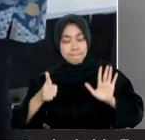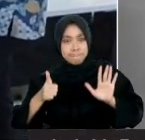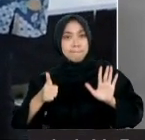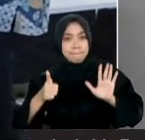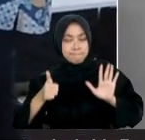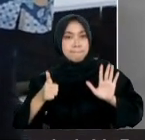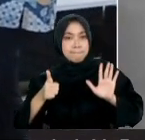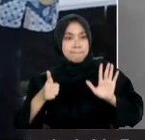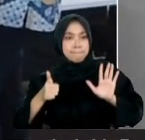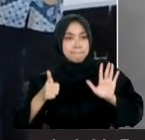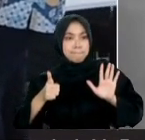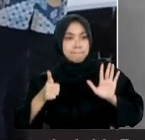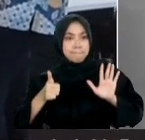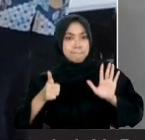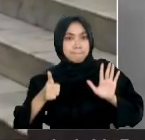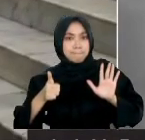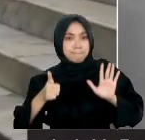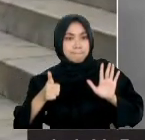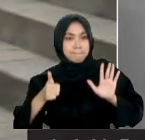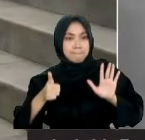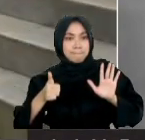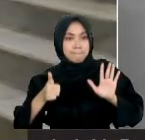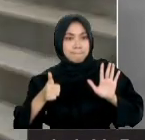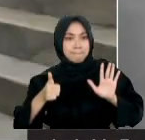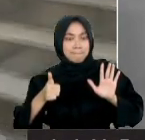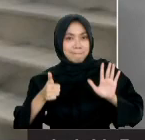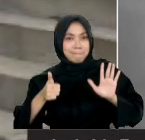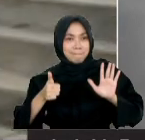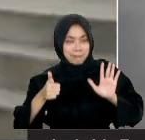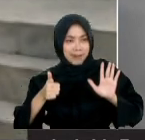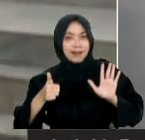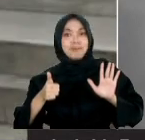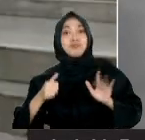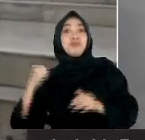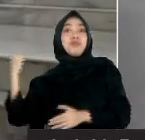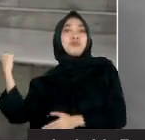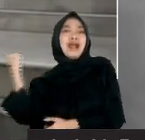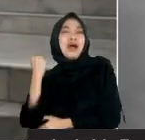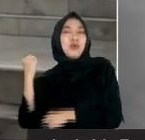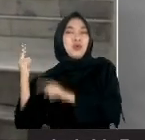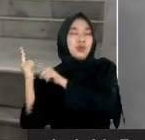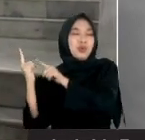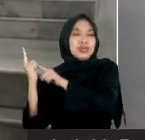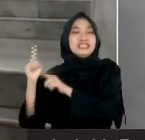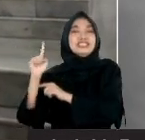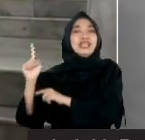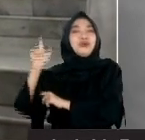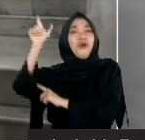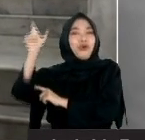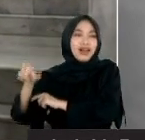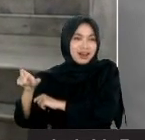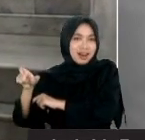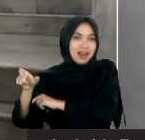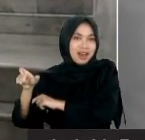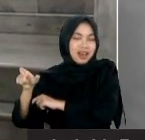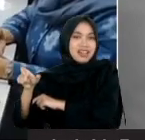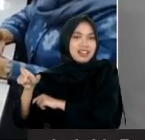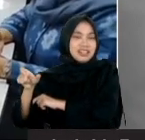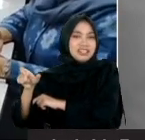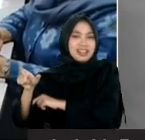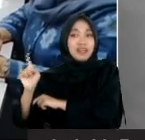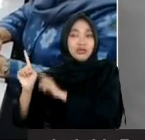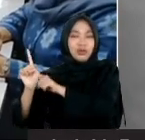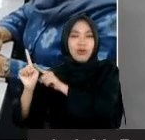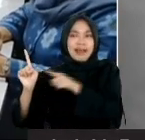semua laporan-laporan yang masuk itu mengarah kepada satu orang terduga pelaku. Ya, kemudian untuk pasal yang